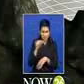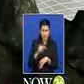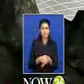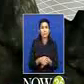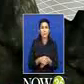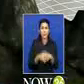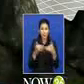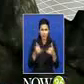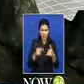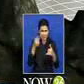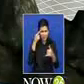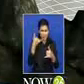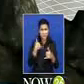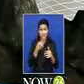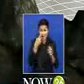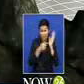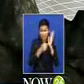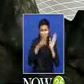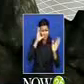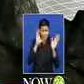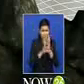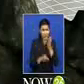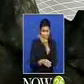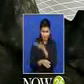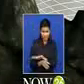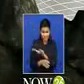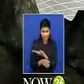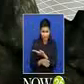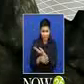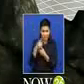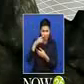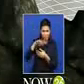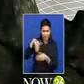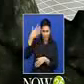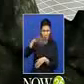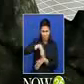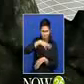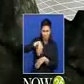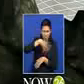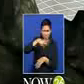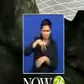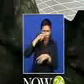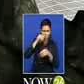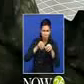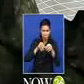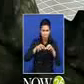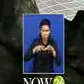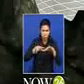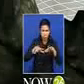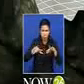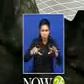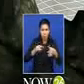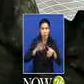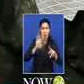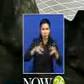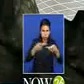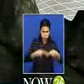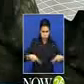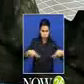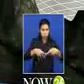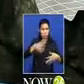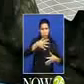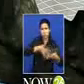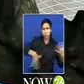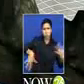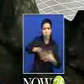ครับพื้นที่ที่เราจำลองให้คุณผู้ชมได้เห็นอยู่นี้นะครับหลังจากนี้อนุภาพของมันก็จะกินพื้นที่บริเวณทั่วทั้งเกาะของไต้หวันครับและจะ